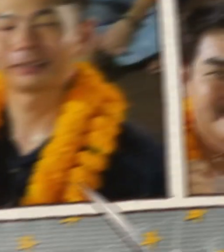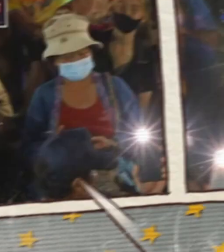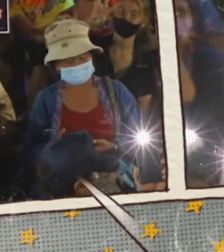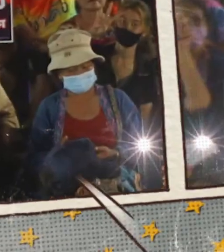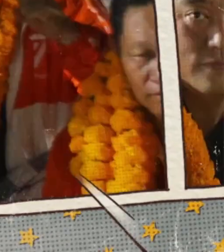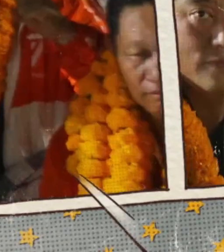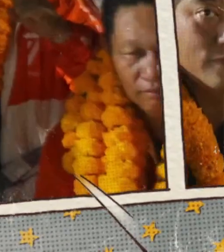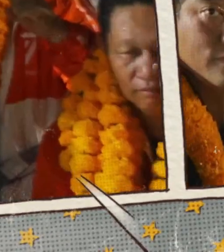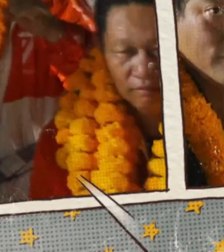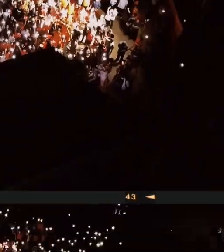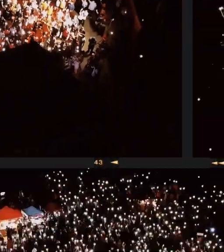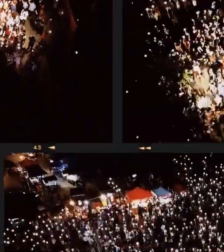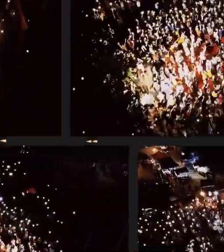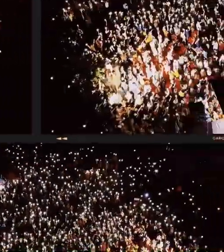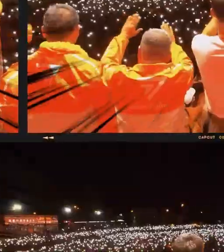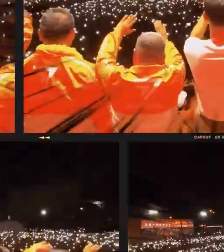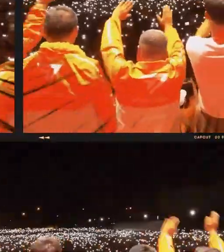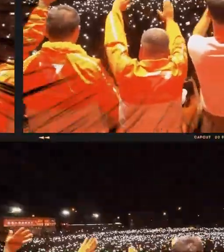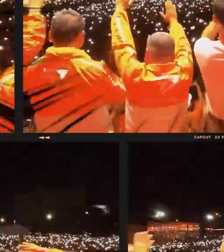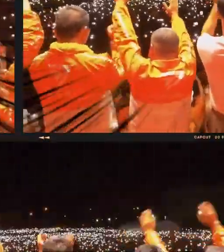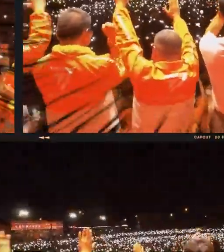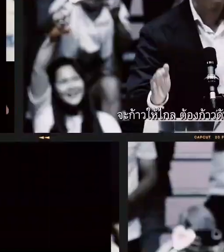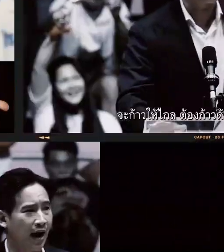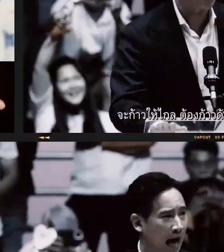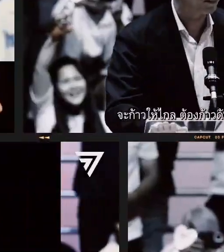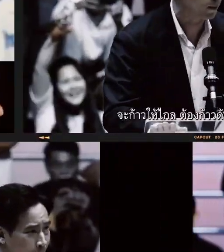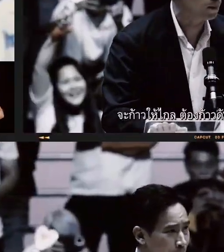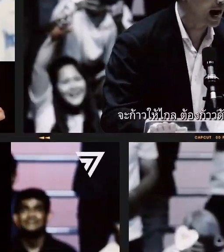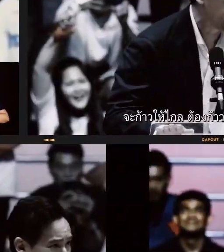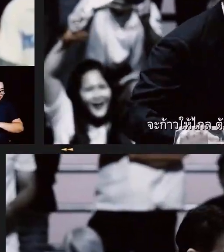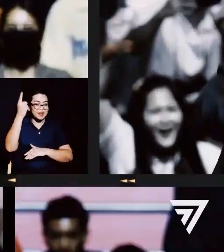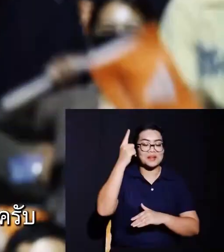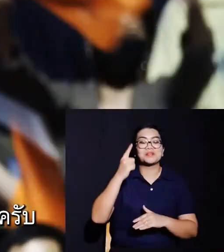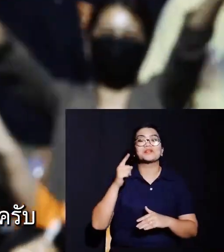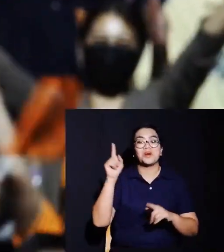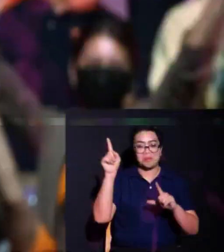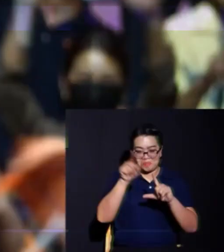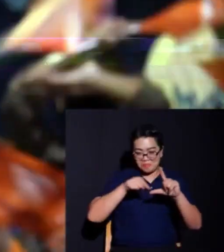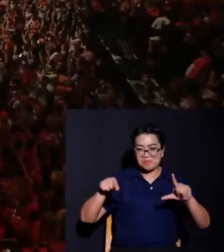เมื่อารย์!